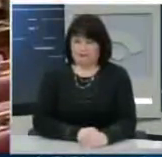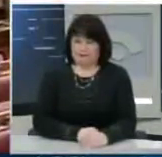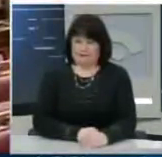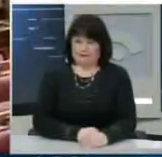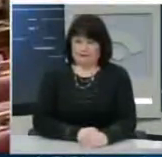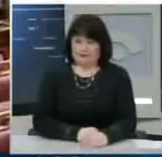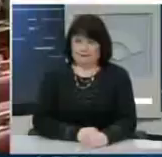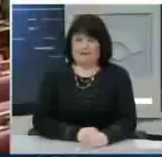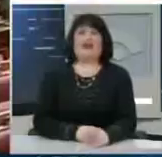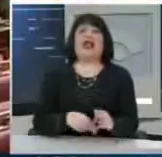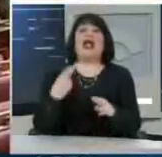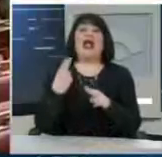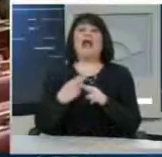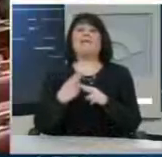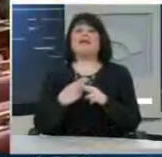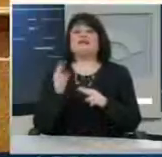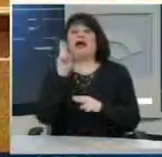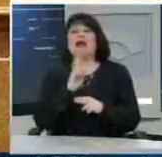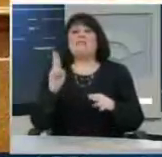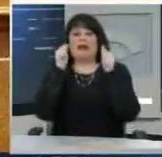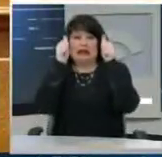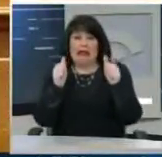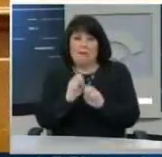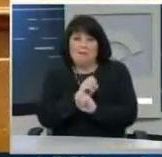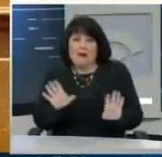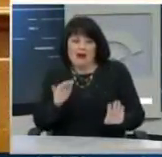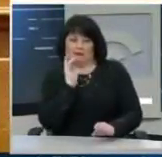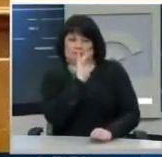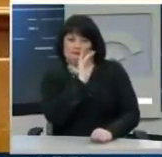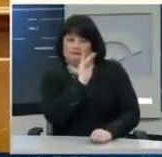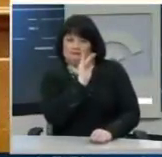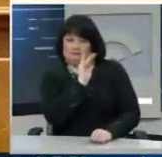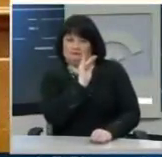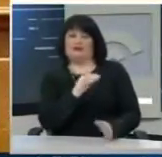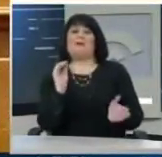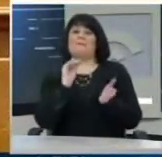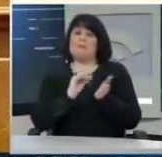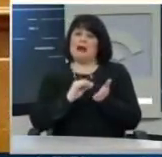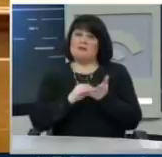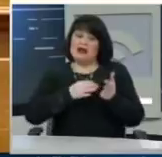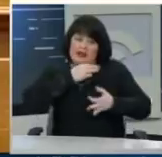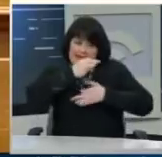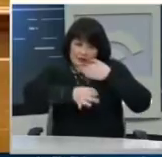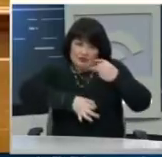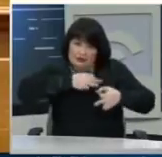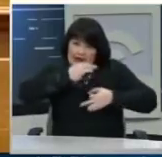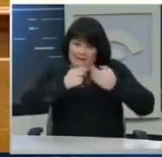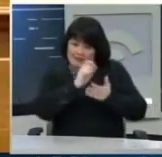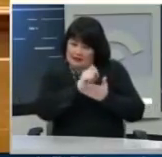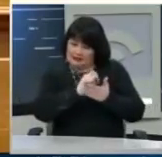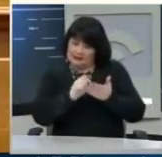Ρηματική διακοίνωση με την οποία θα επαναλαμβάνει